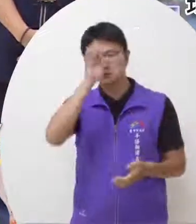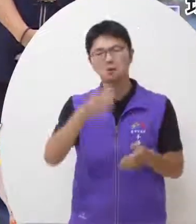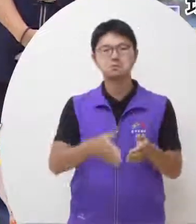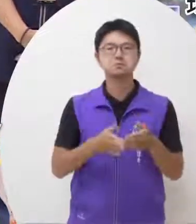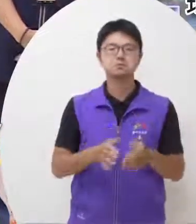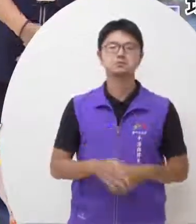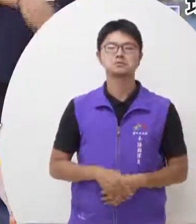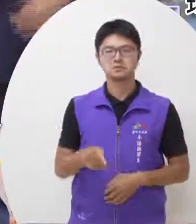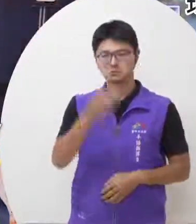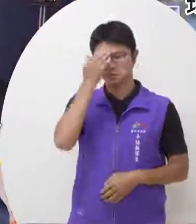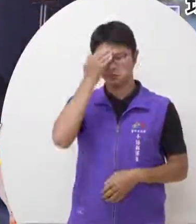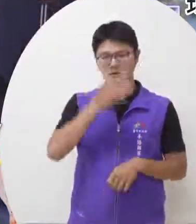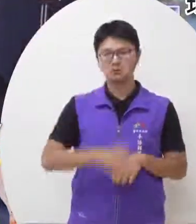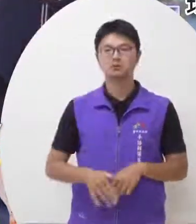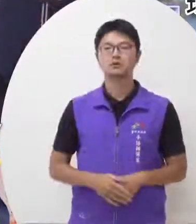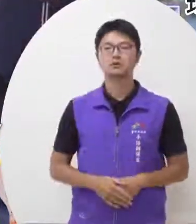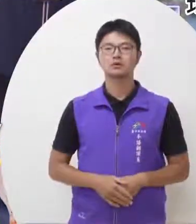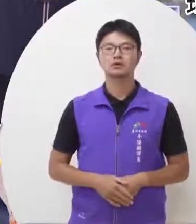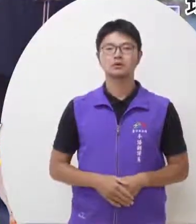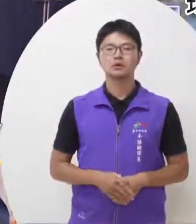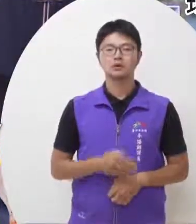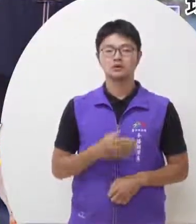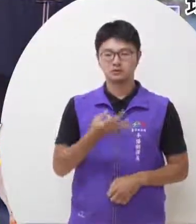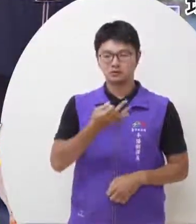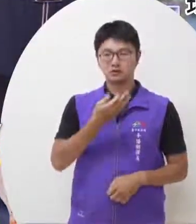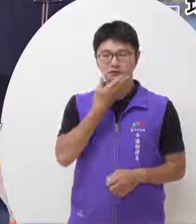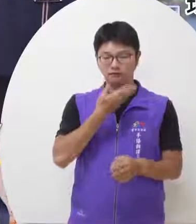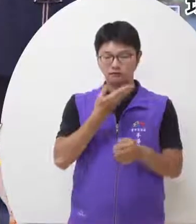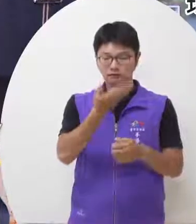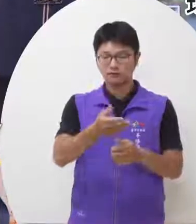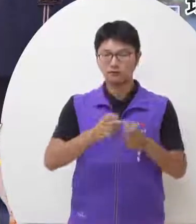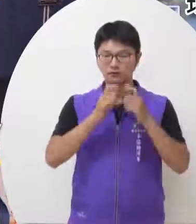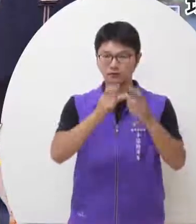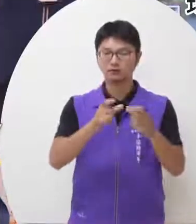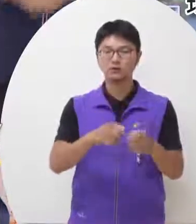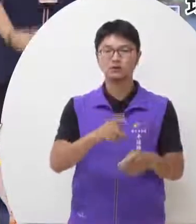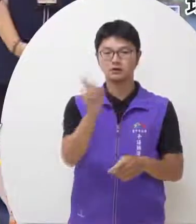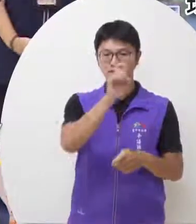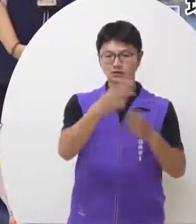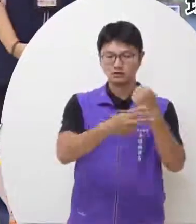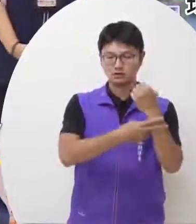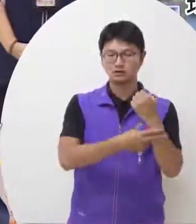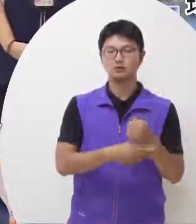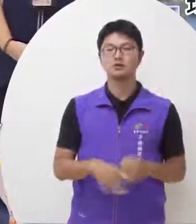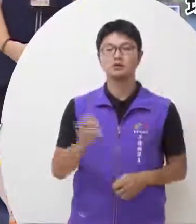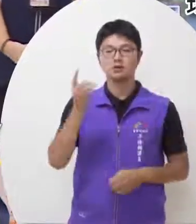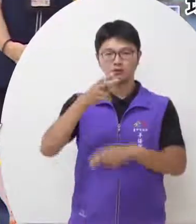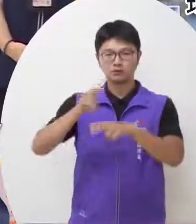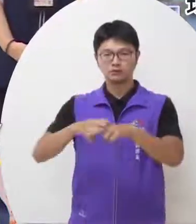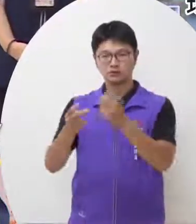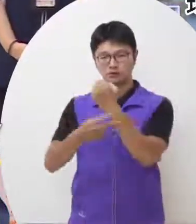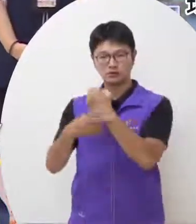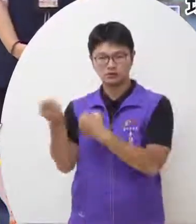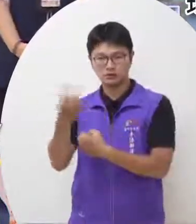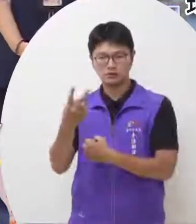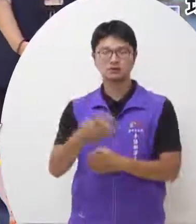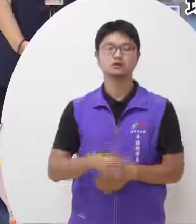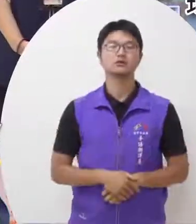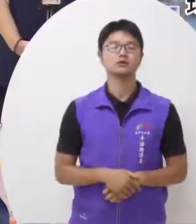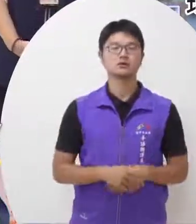前他回馈10个里，包括我们西屯8个里，龙井2个里哈。那当